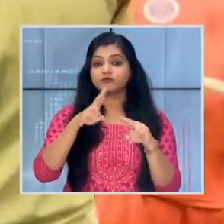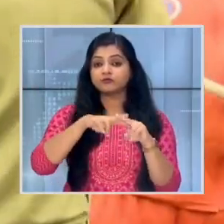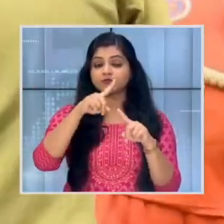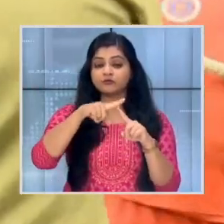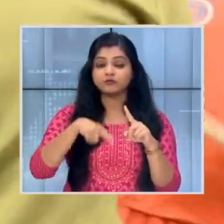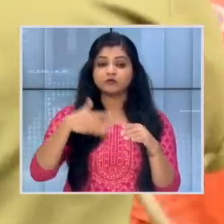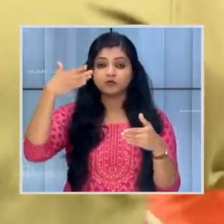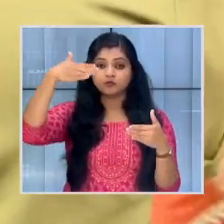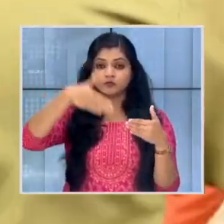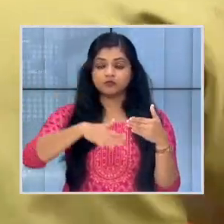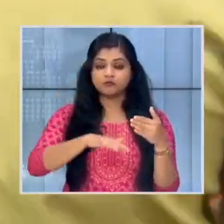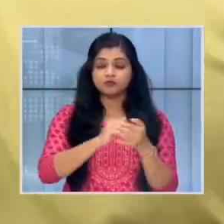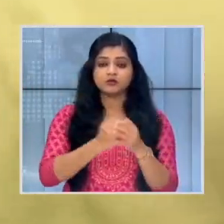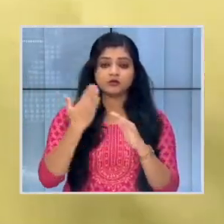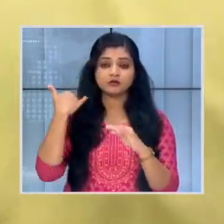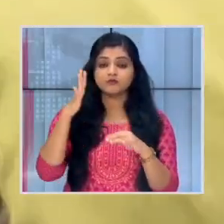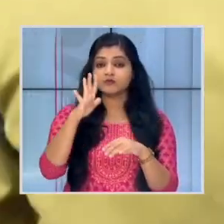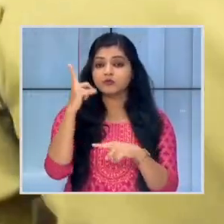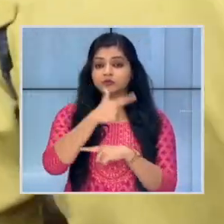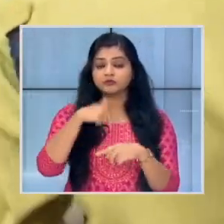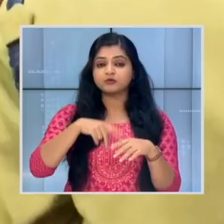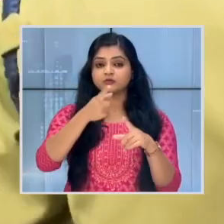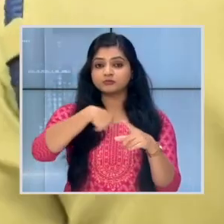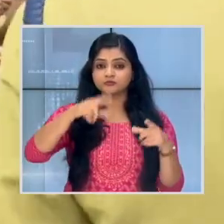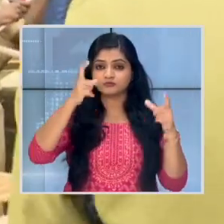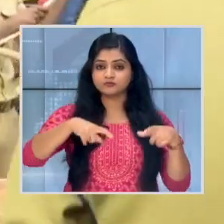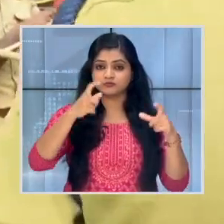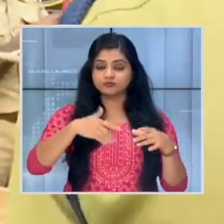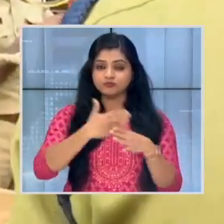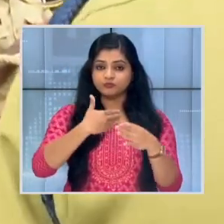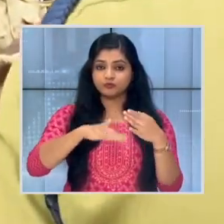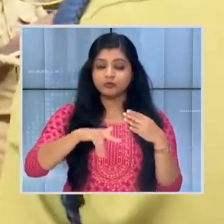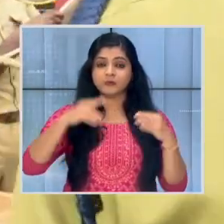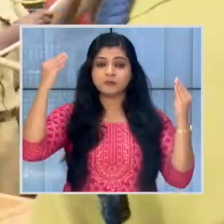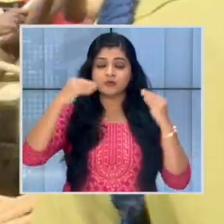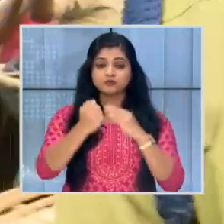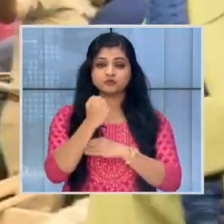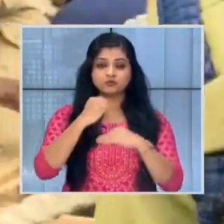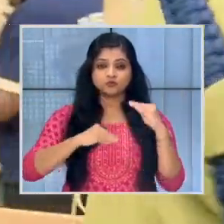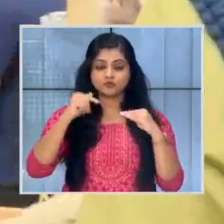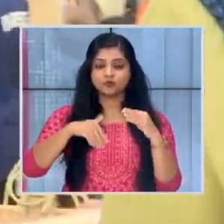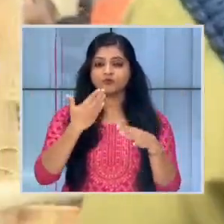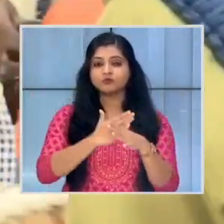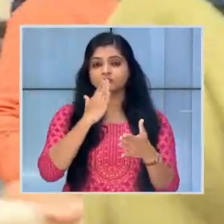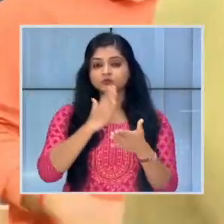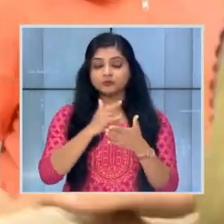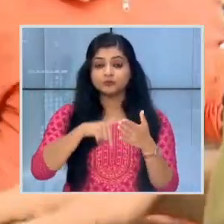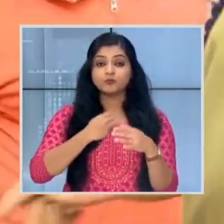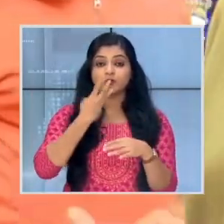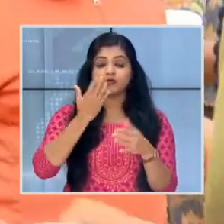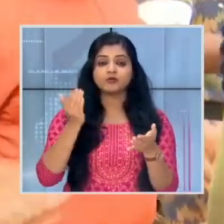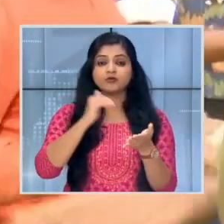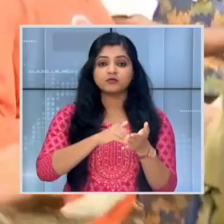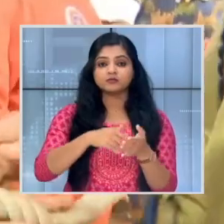ജോലി ചെയ്യുകയായിരുന്നു, ഈ റിങ് ഇറക്കുന്ന ജോലി ചെയ്യുകയായിരുന്നു. അതിനുശേഷം മഴ മൂലം നിർത്തിവെച്ചിരുന്ന ജോലി ഇന്ന് രാവിലെ